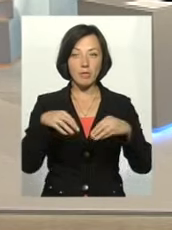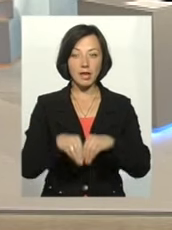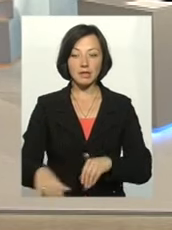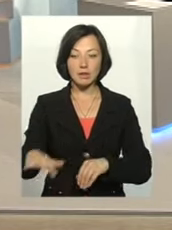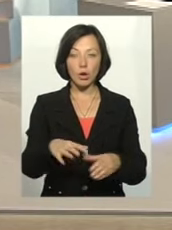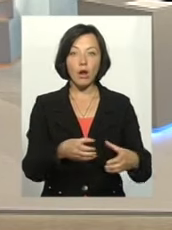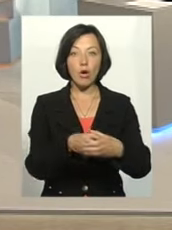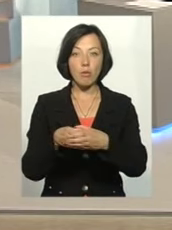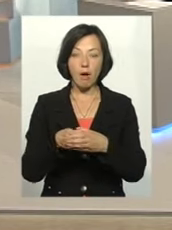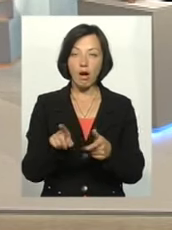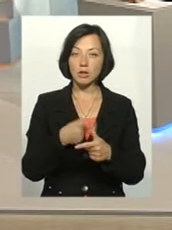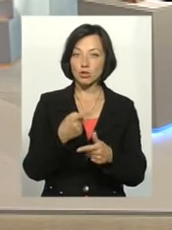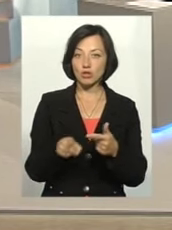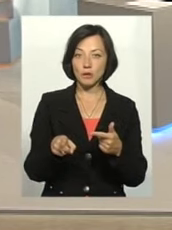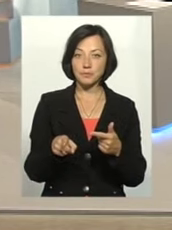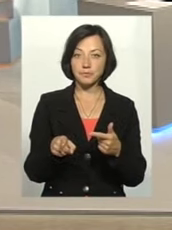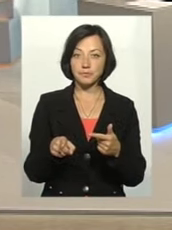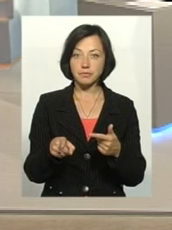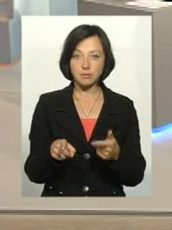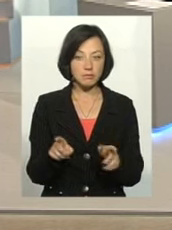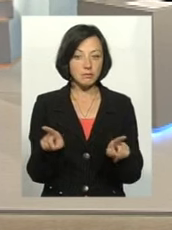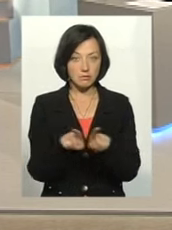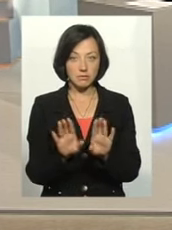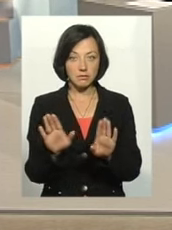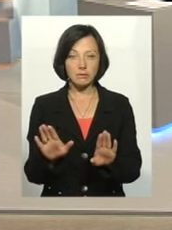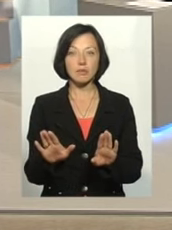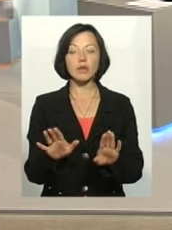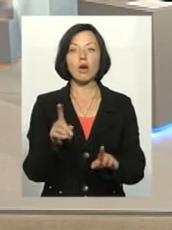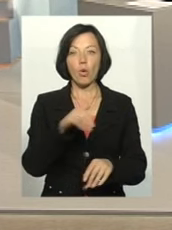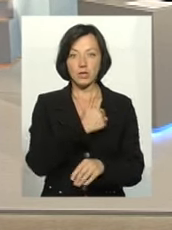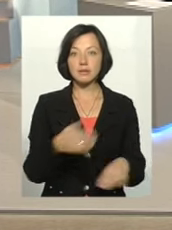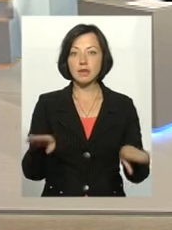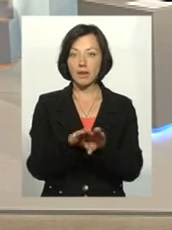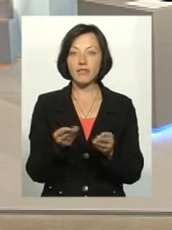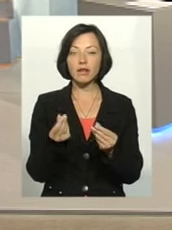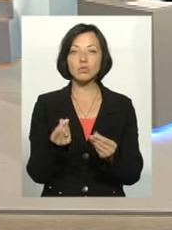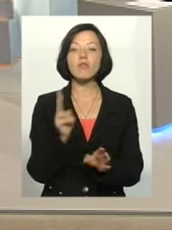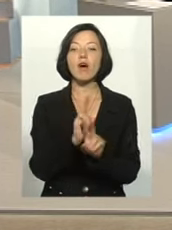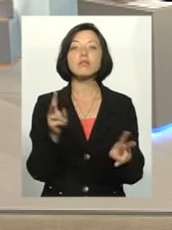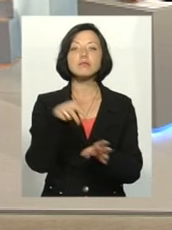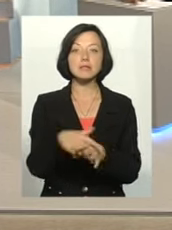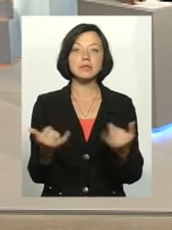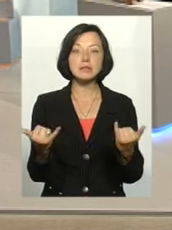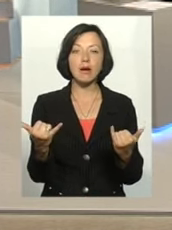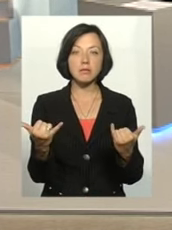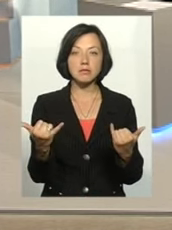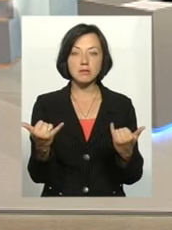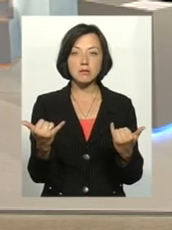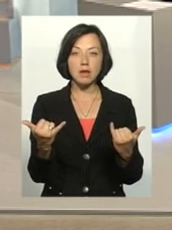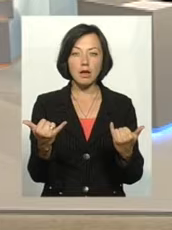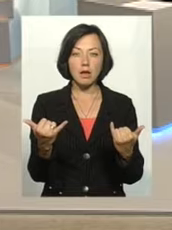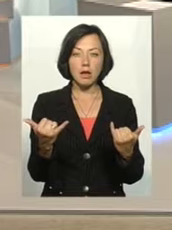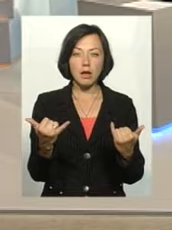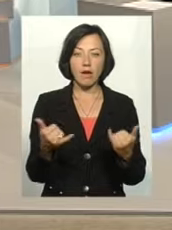територіальна громада, чи то, так я розумію, вони хотіли закрити. Фінансування на кого пішло? Зараз вони зараз фінансуються